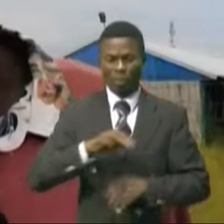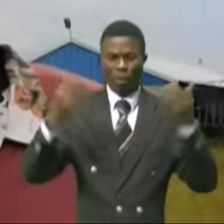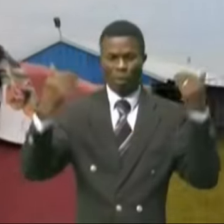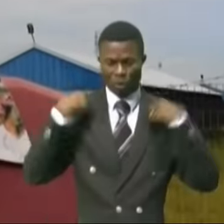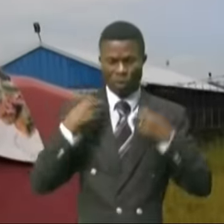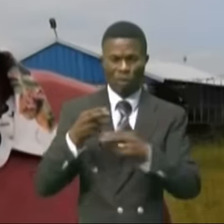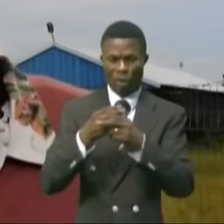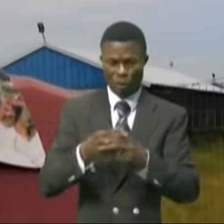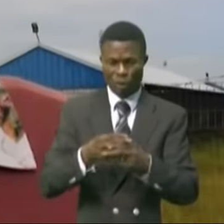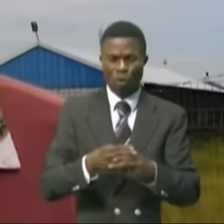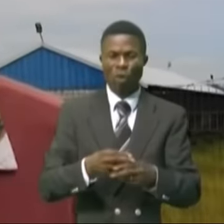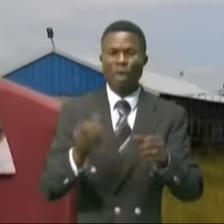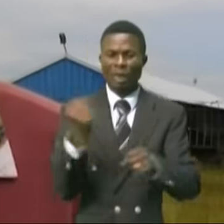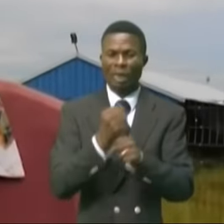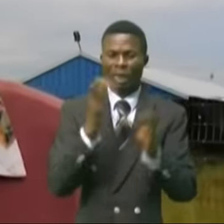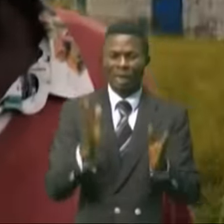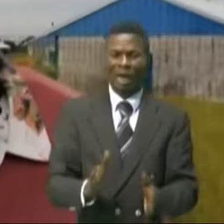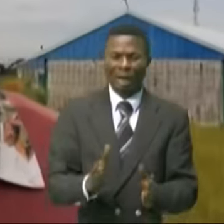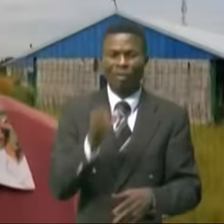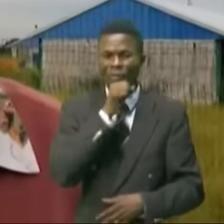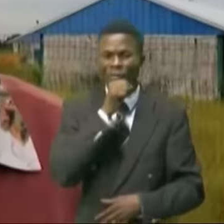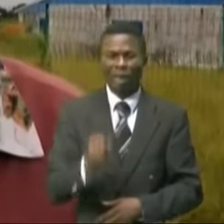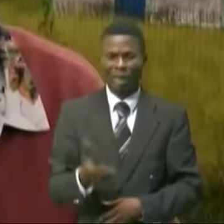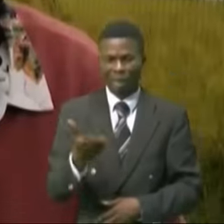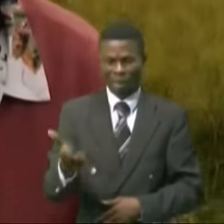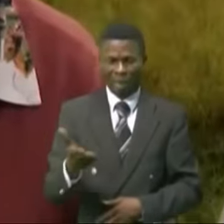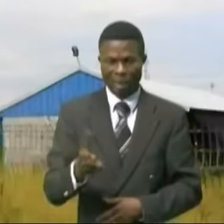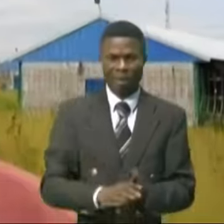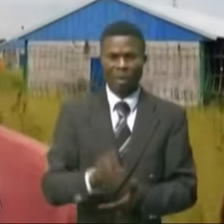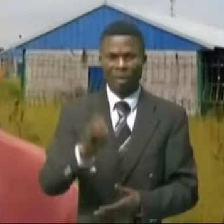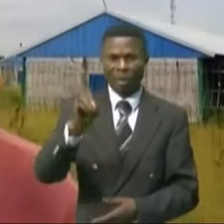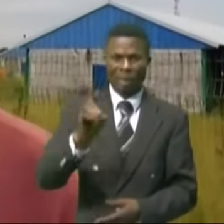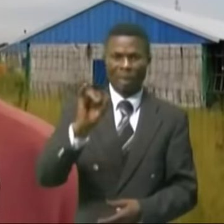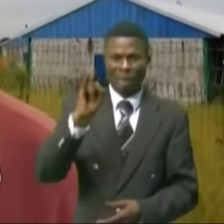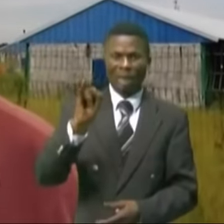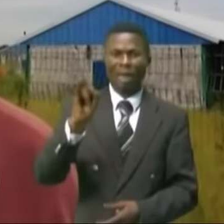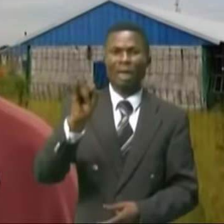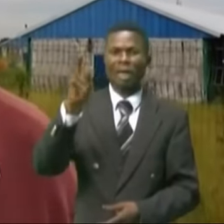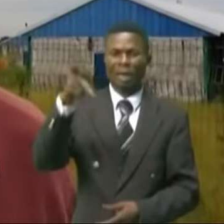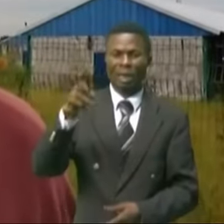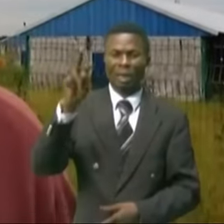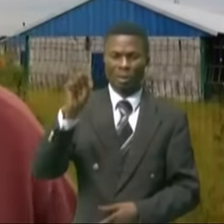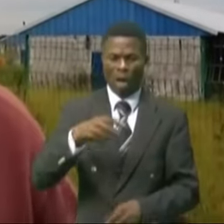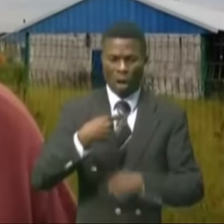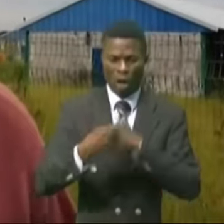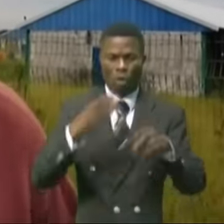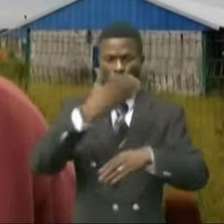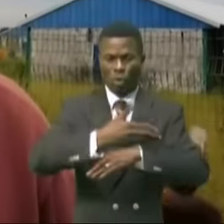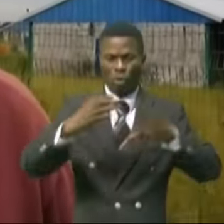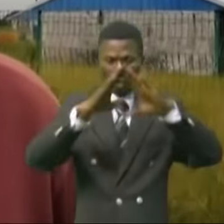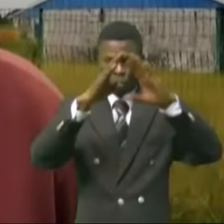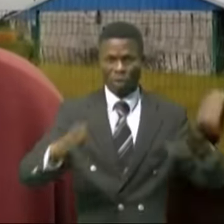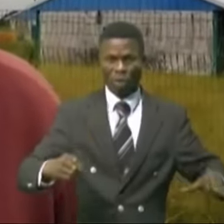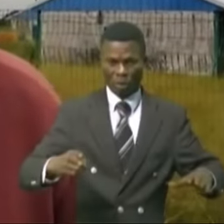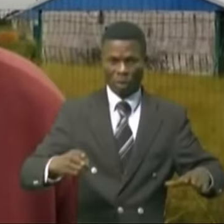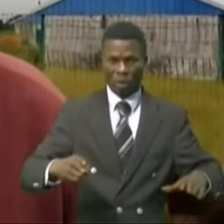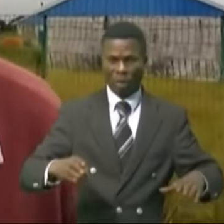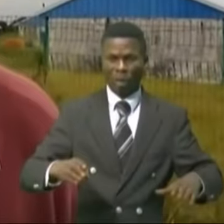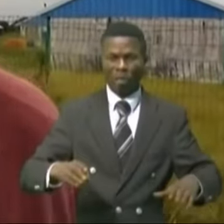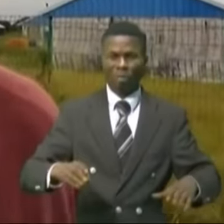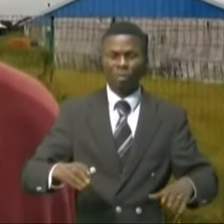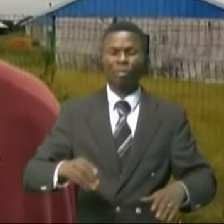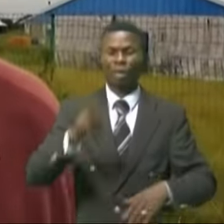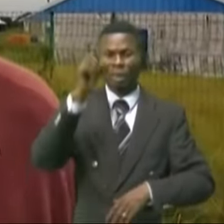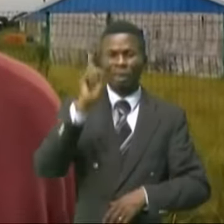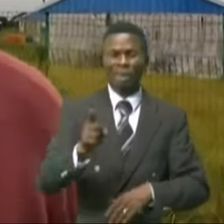des retraités non concernés par ces désordres. Les Daipen, on a commencé tous ces bâtiments en 1967, s'il vous